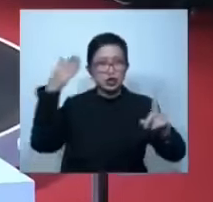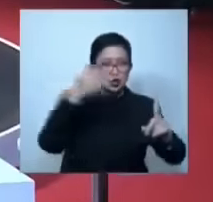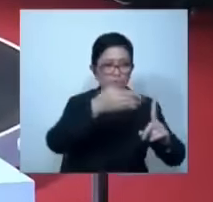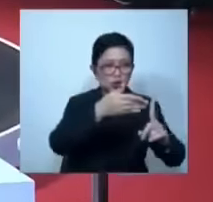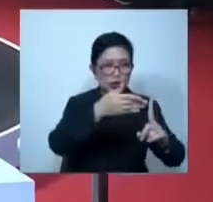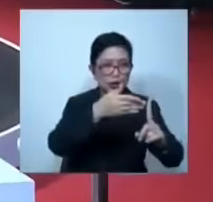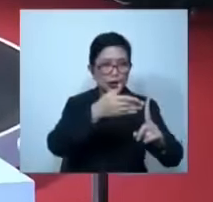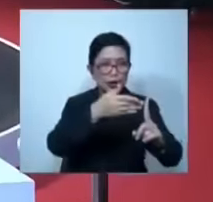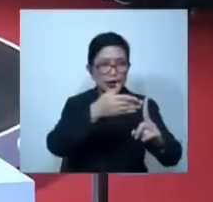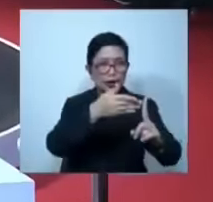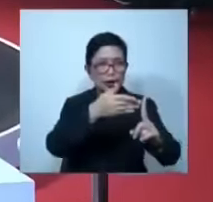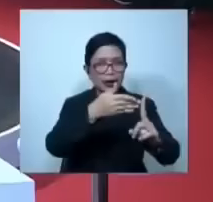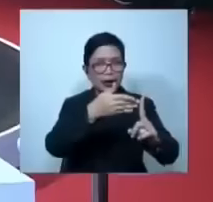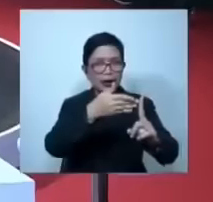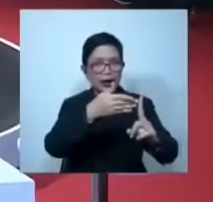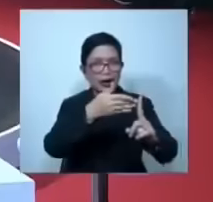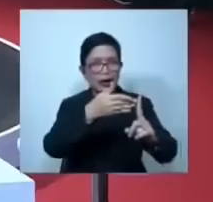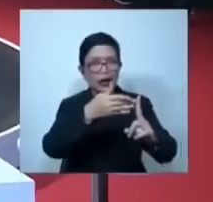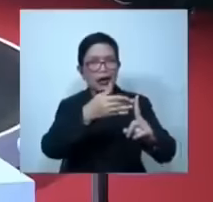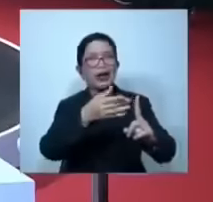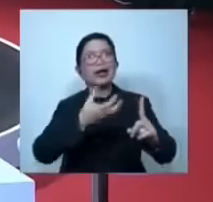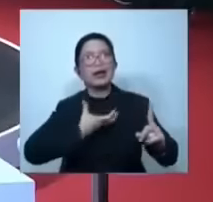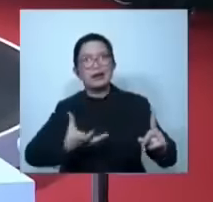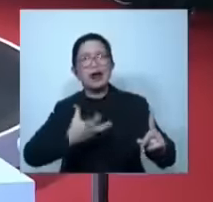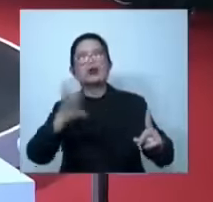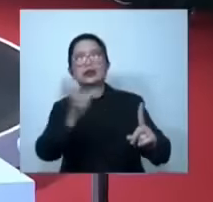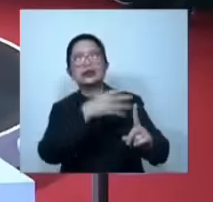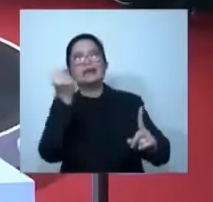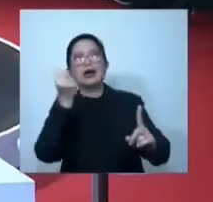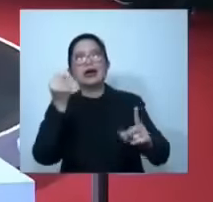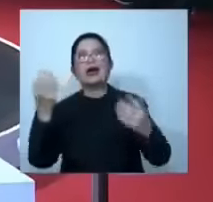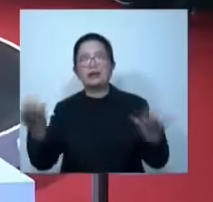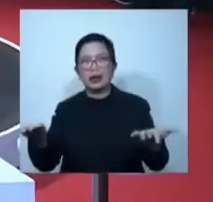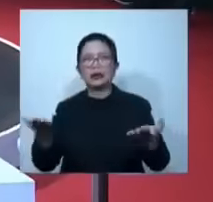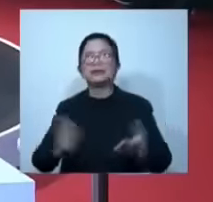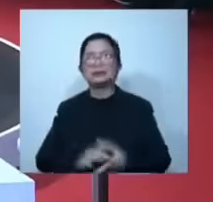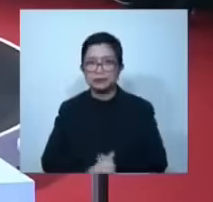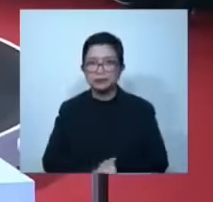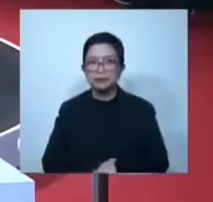Kami persilakan Pak Anies untuk segera menuju ke panggung utama.